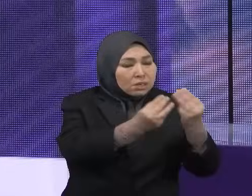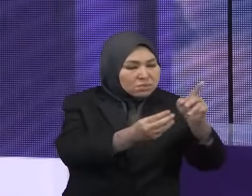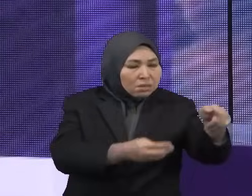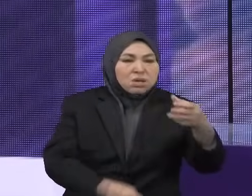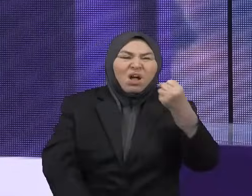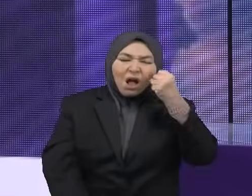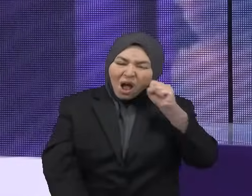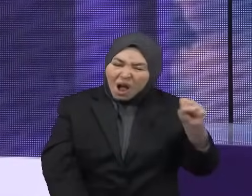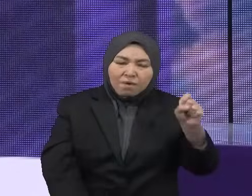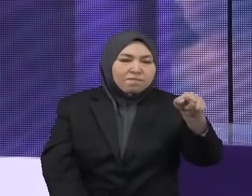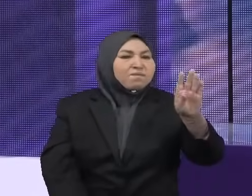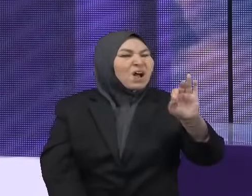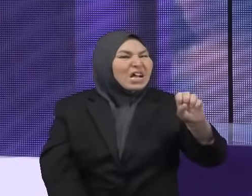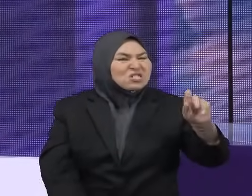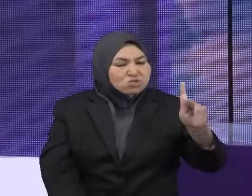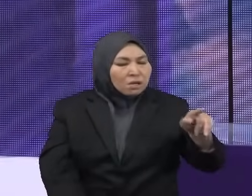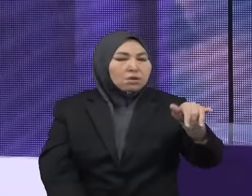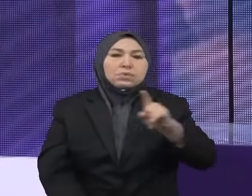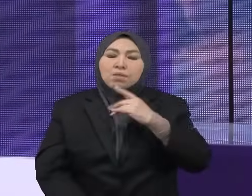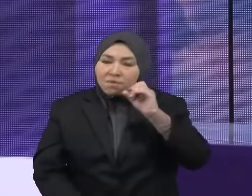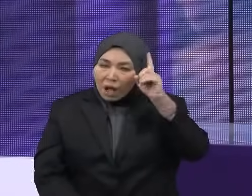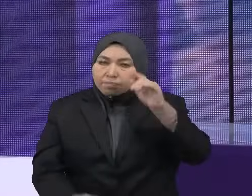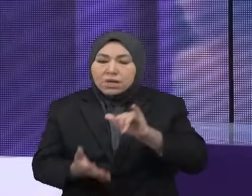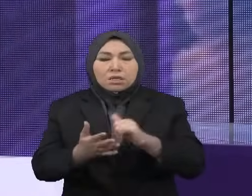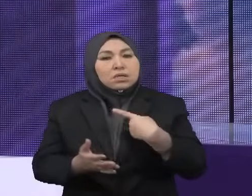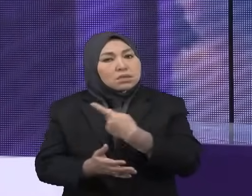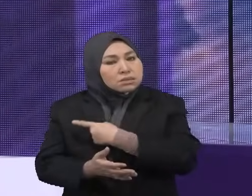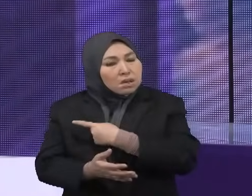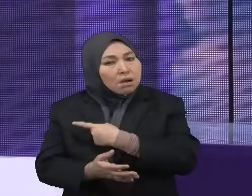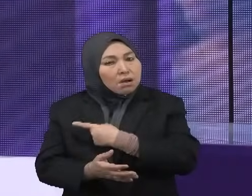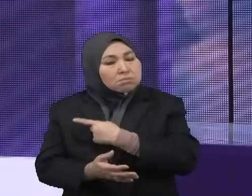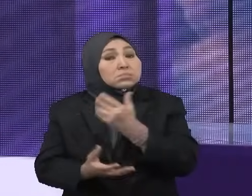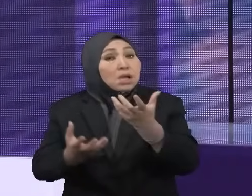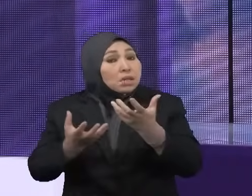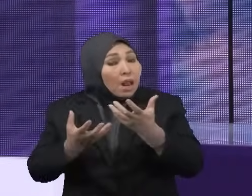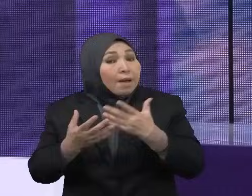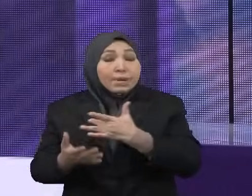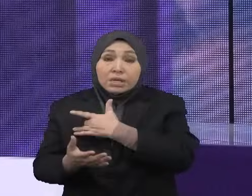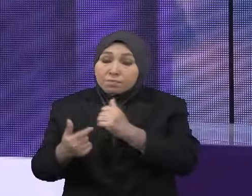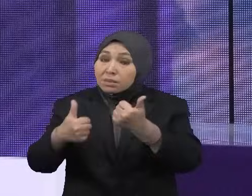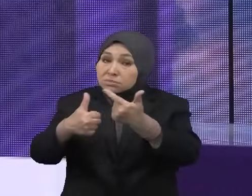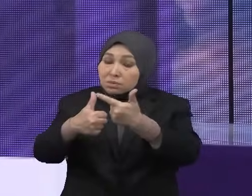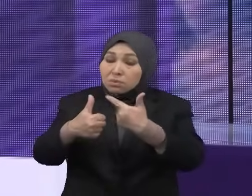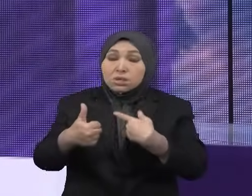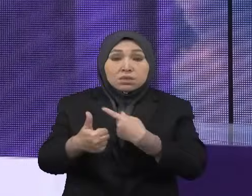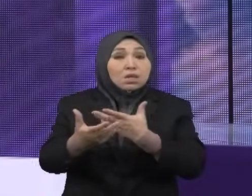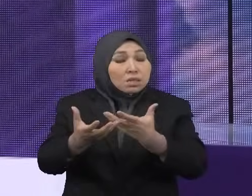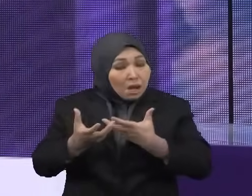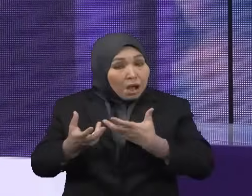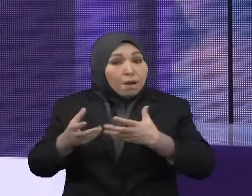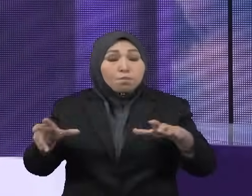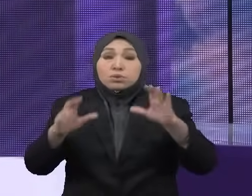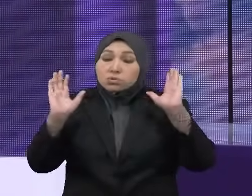fasikhin. Yang kita doakan, kita faham bahawa sebenarnya bagi kita, kita ingin beriman satu, ya, kita nak